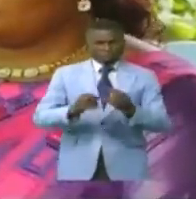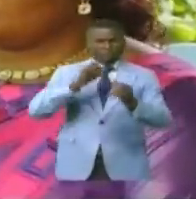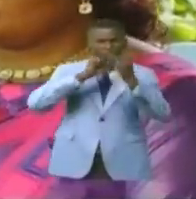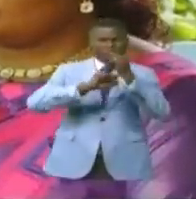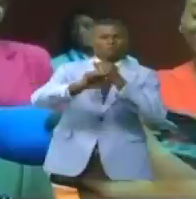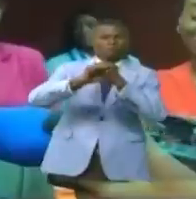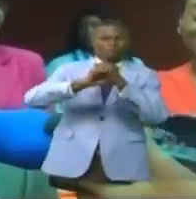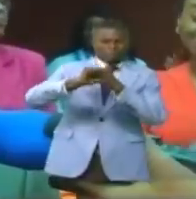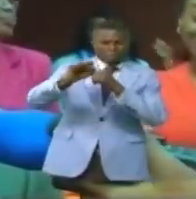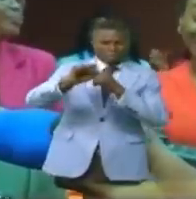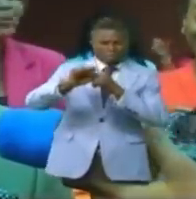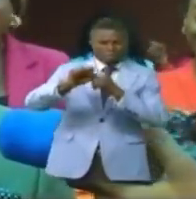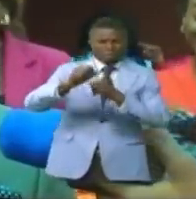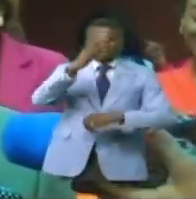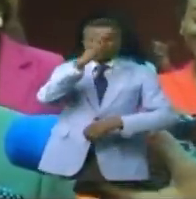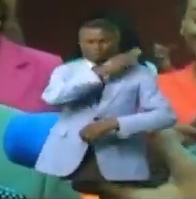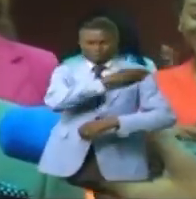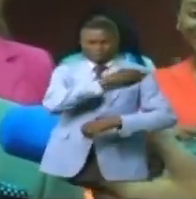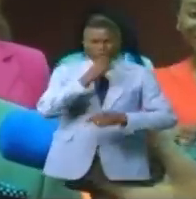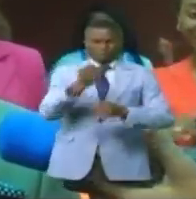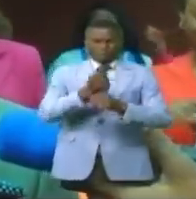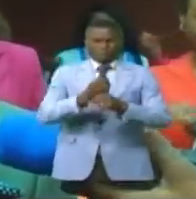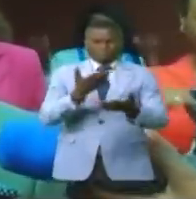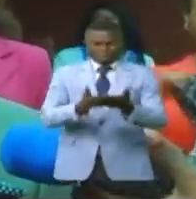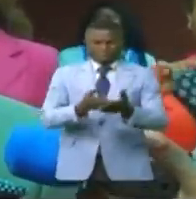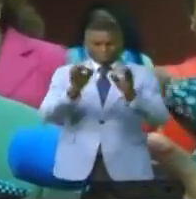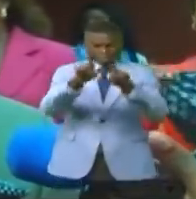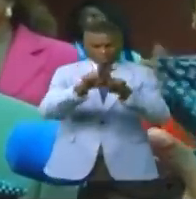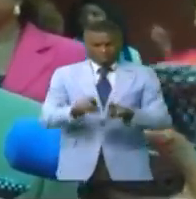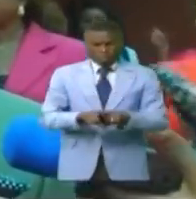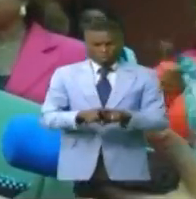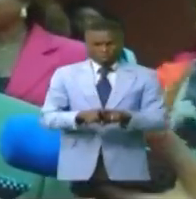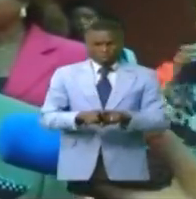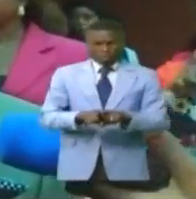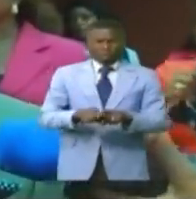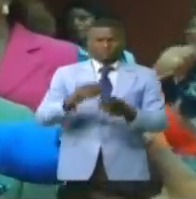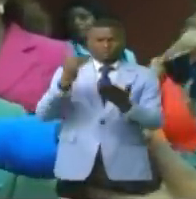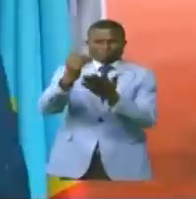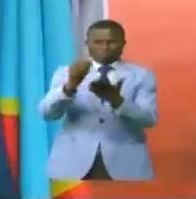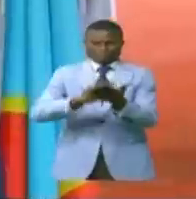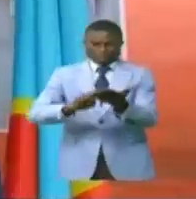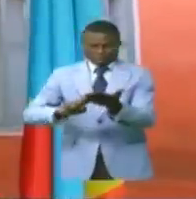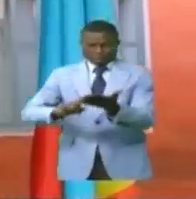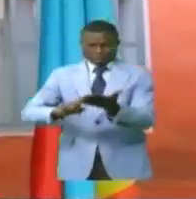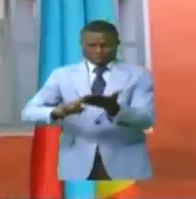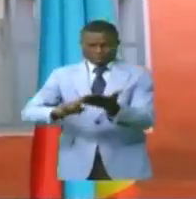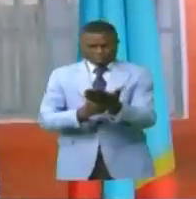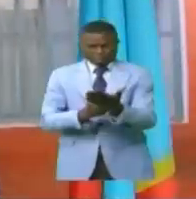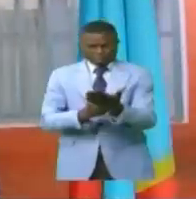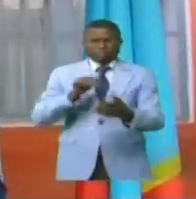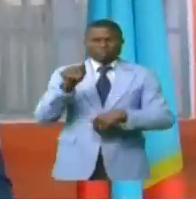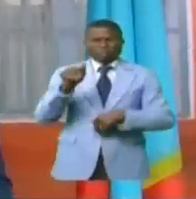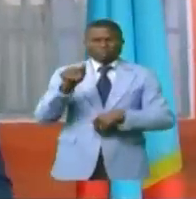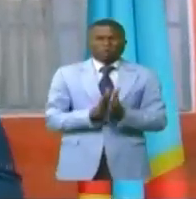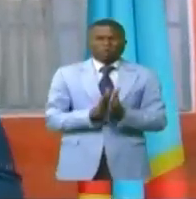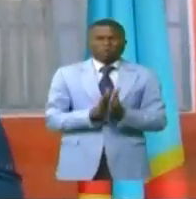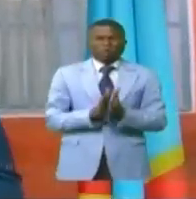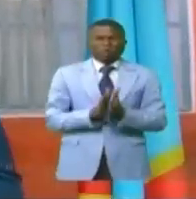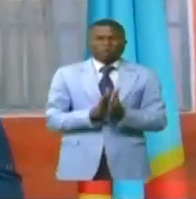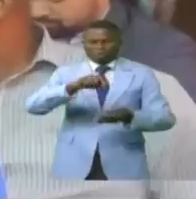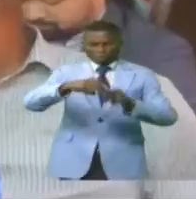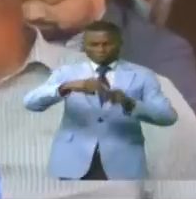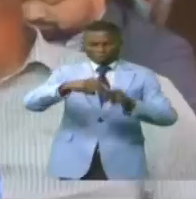promotion en grade des agents et cadres. Il y a les recrutements. Le directeur général du cadastre minier, Popo Lienga